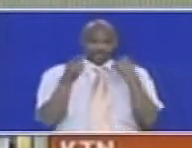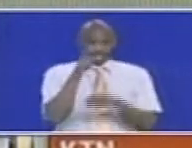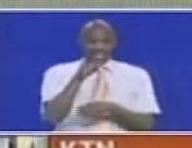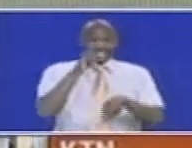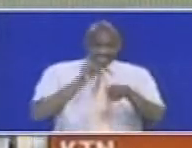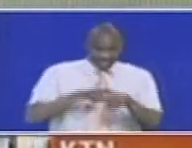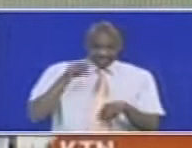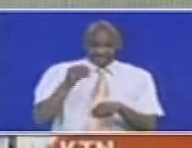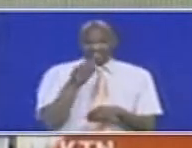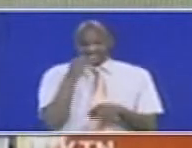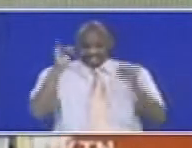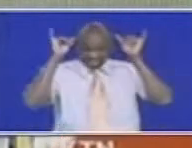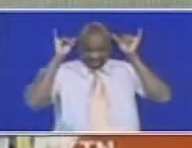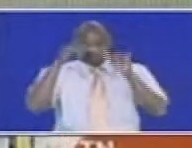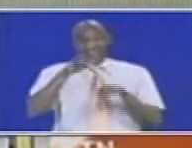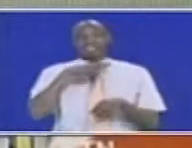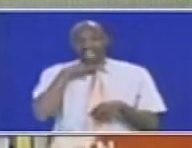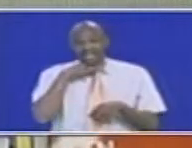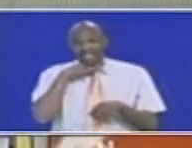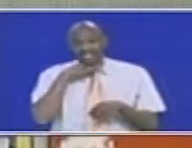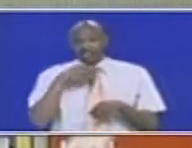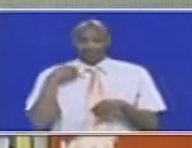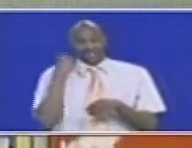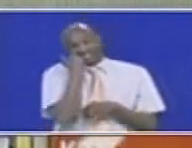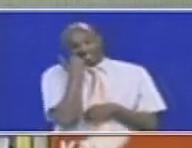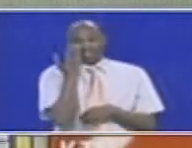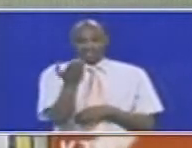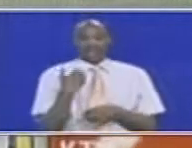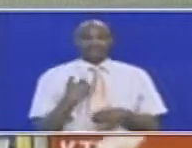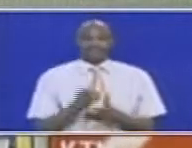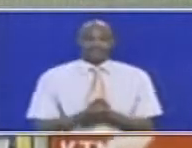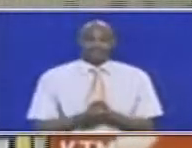kula mzoga wa ng'ombe aliyoshukiwa kufariki kutokana na ugonjwa wa kimeta.